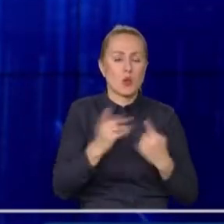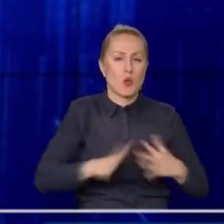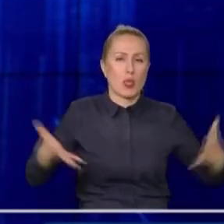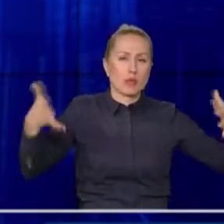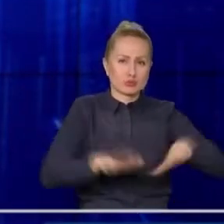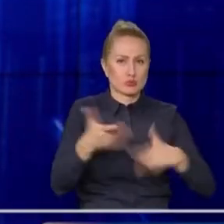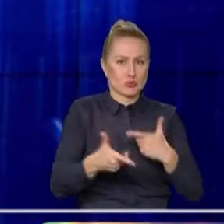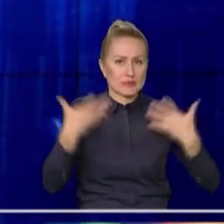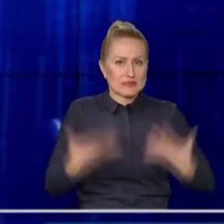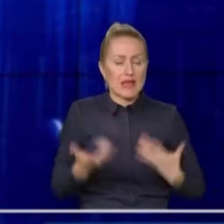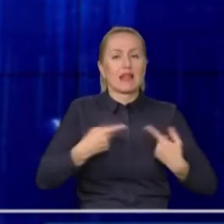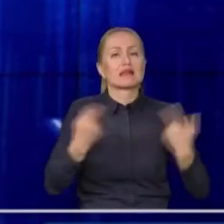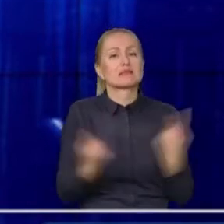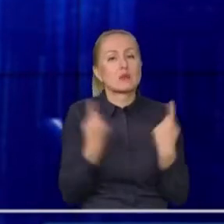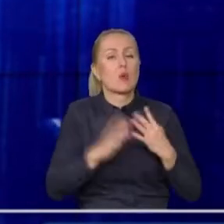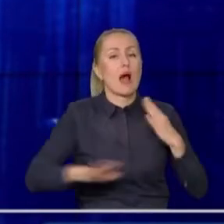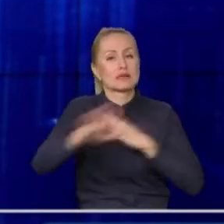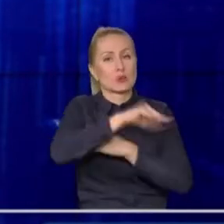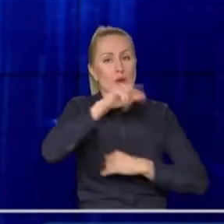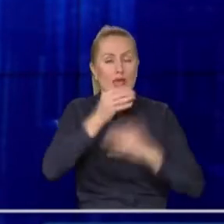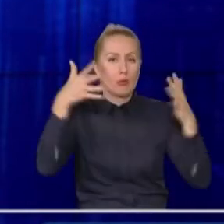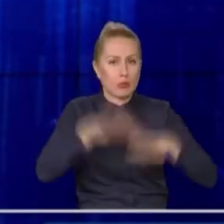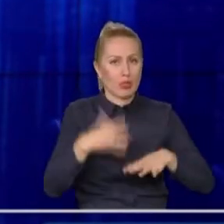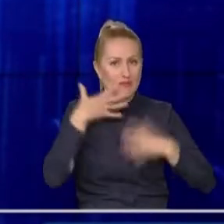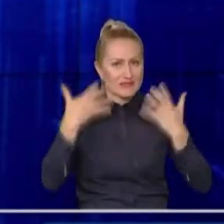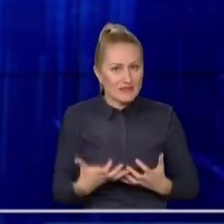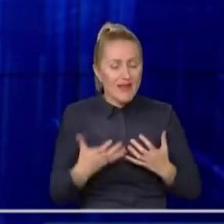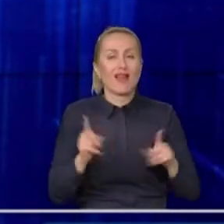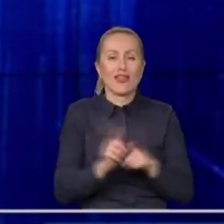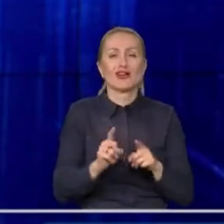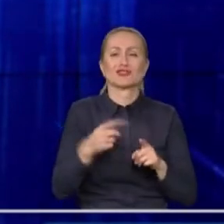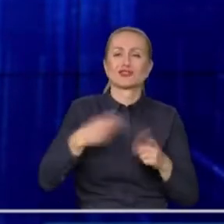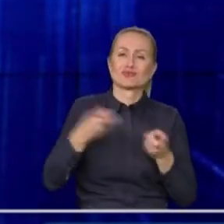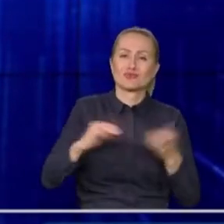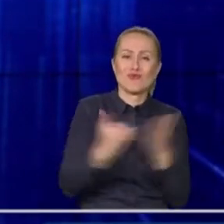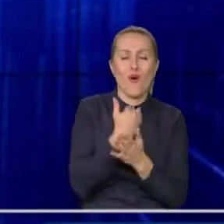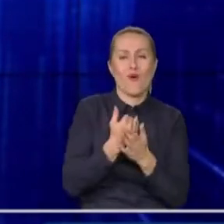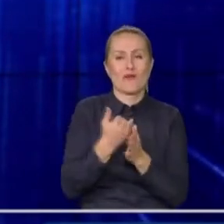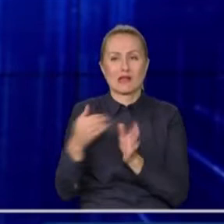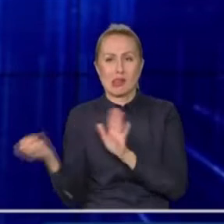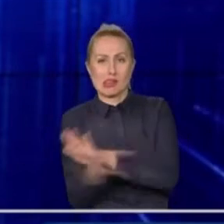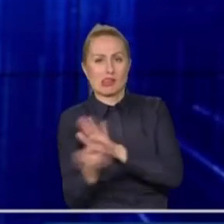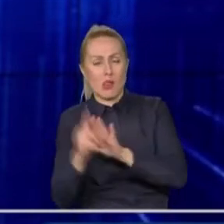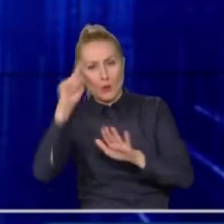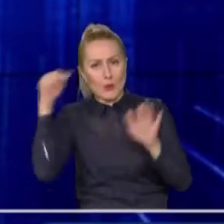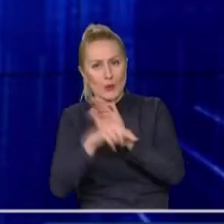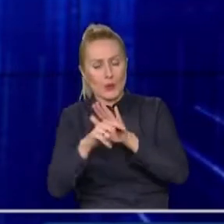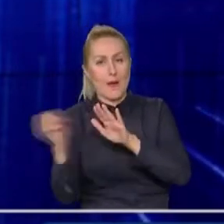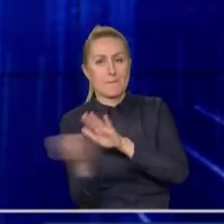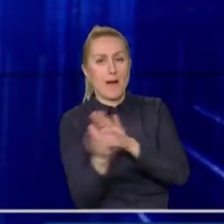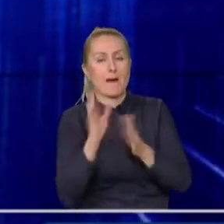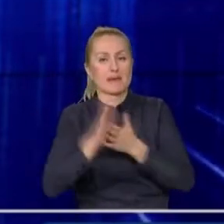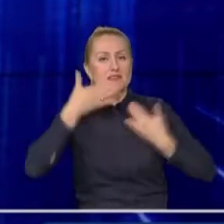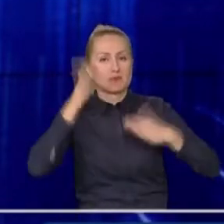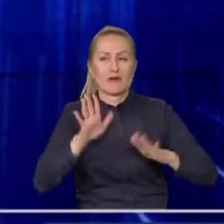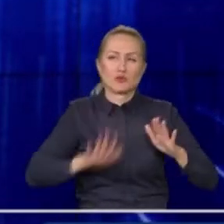kraju, destabilizacja sytuacji w Unii Europejskiej, stworzenie nowego kanału przerzutu ogromnej rzeszy nielegalnych